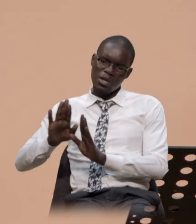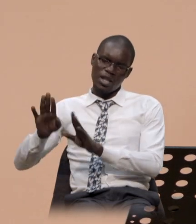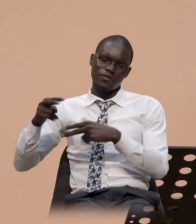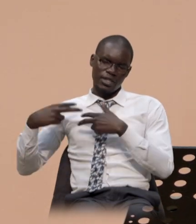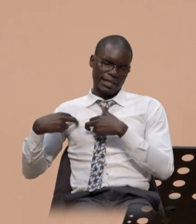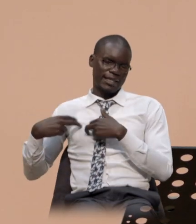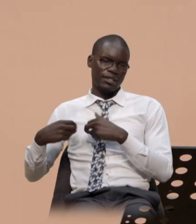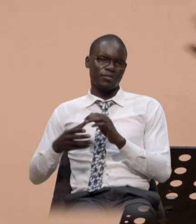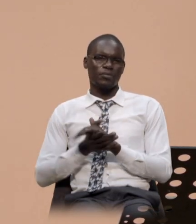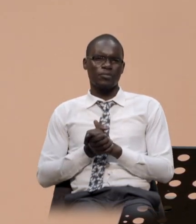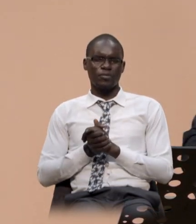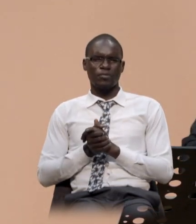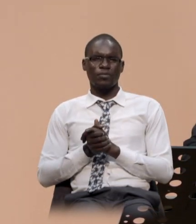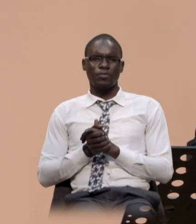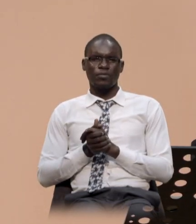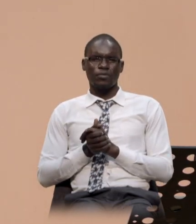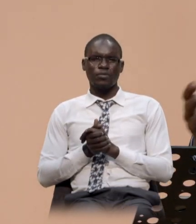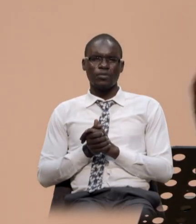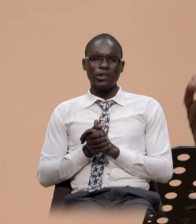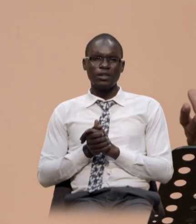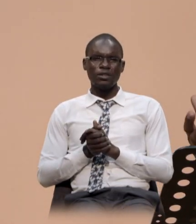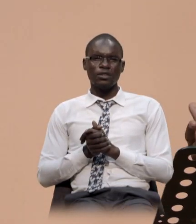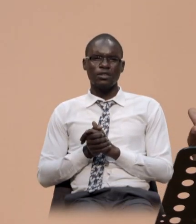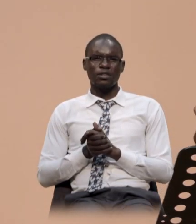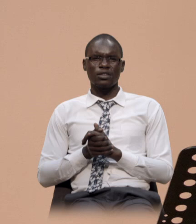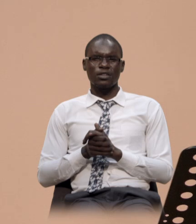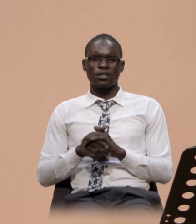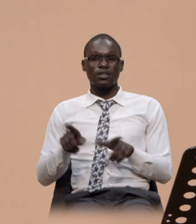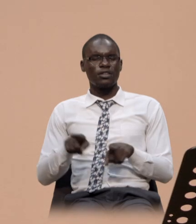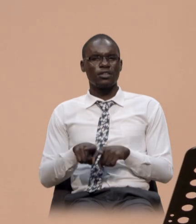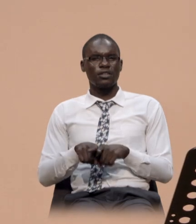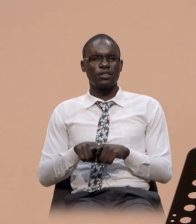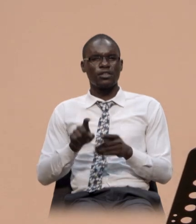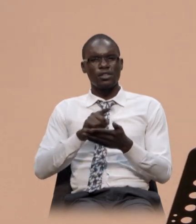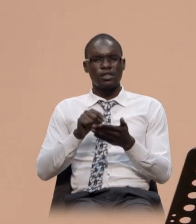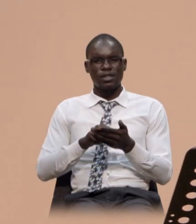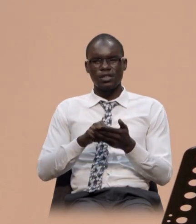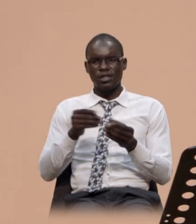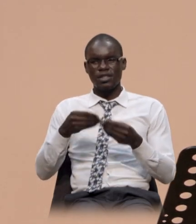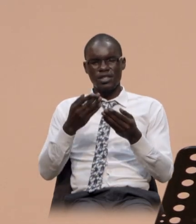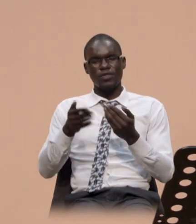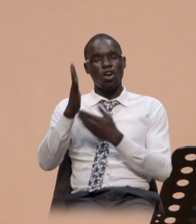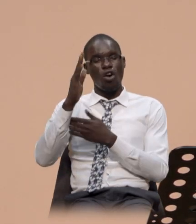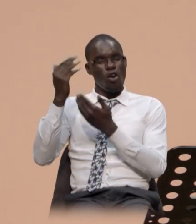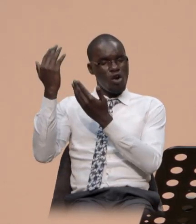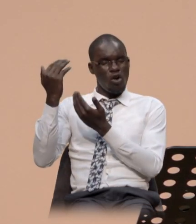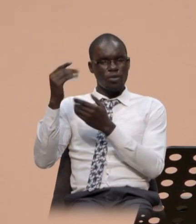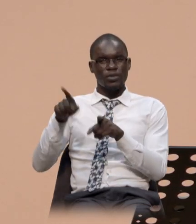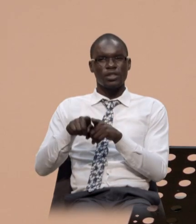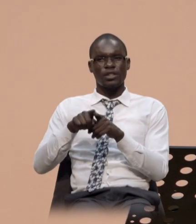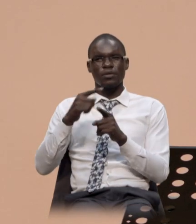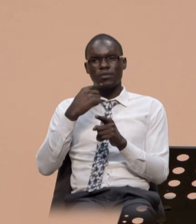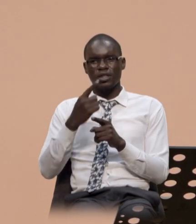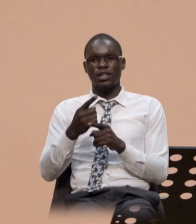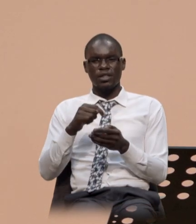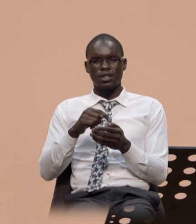maovu. Chance sin. Na katika hali hiyo, watumishi wa Bwana, hii inampa Mungu matumaini. Anamuelezea